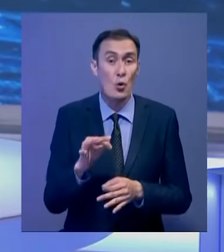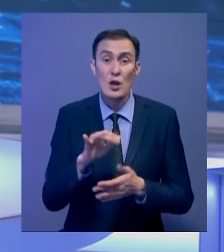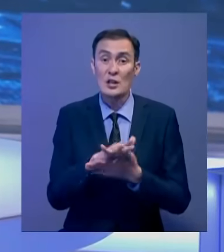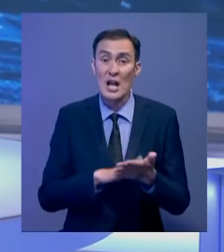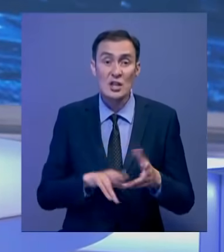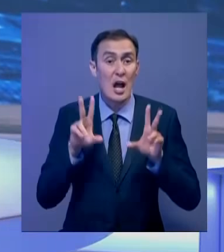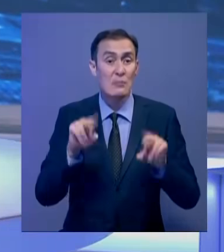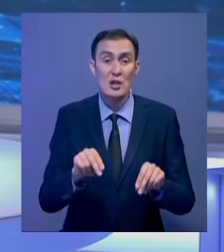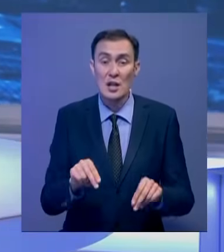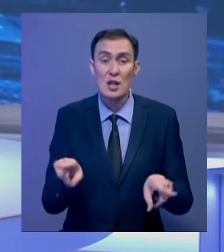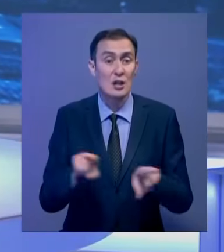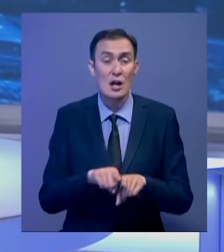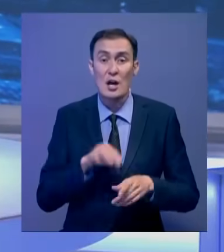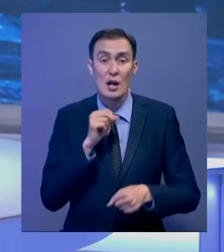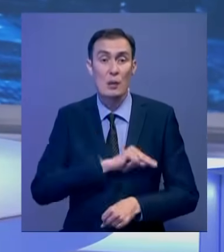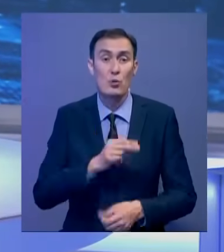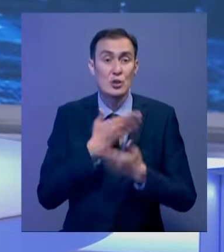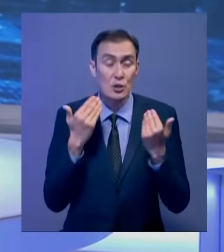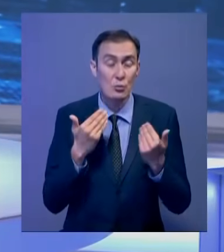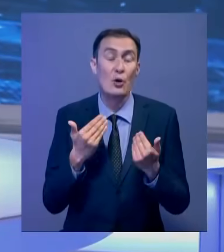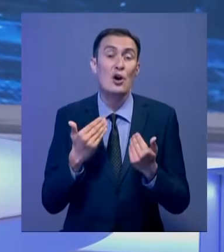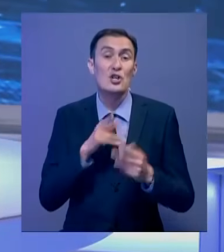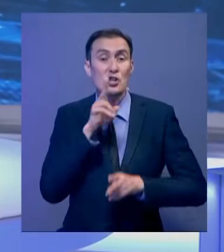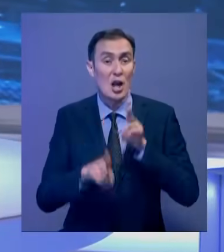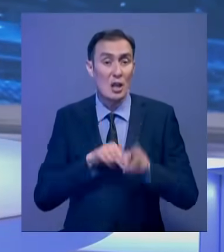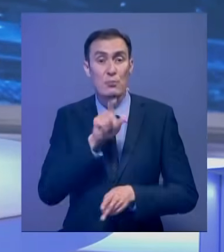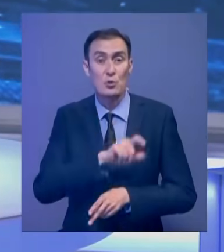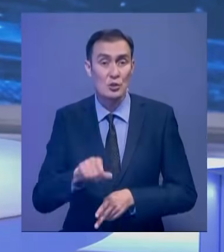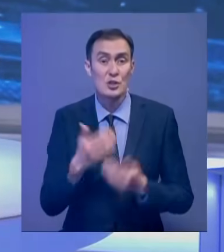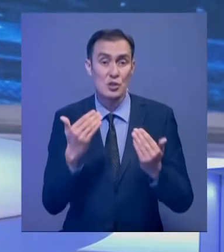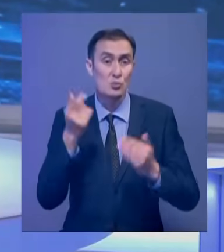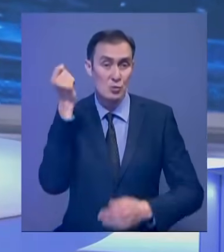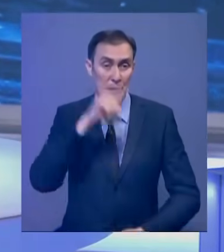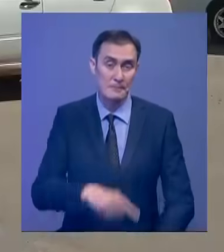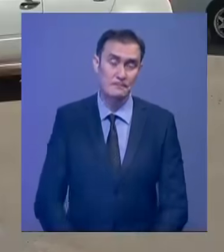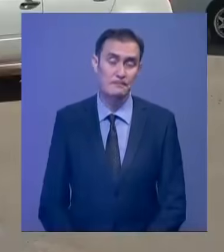дальше слов дело так и не пошло. Чаяния сельчан выслушали наши корреспонденты в регионе.